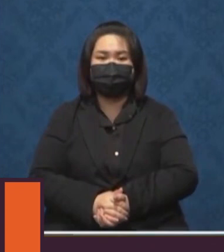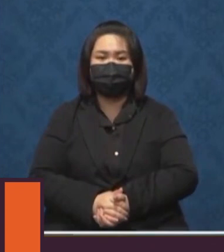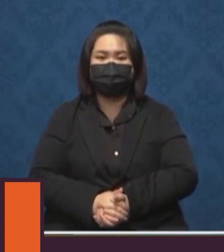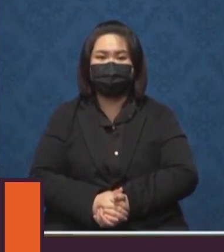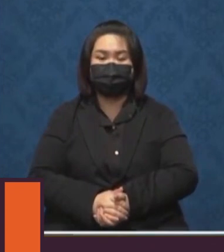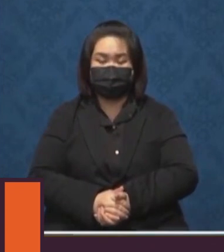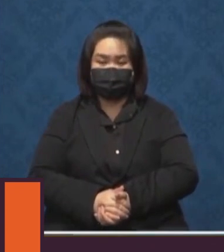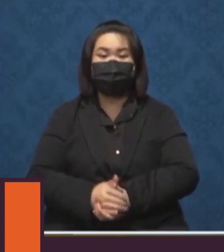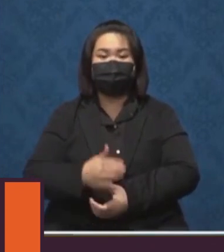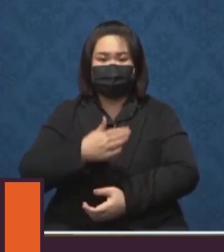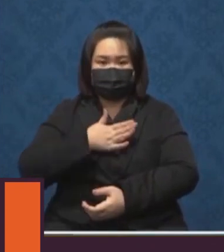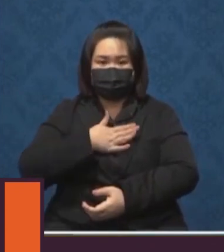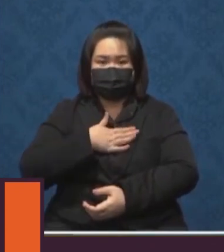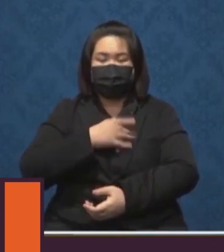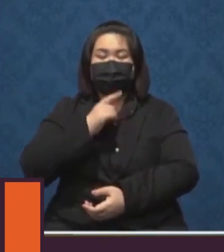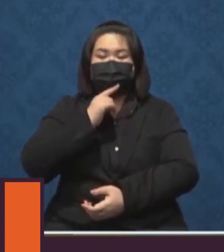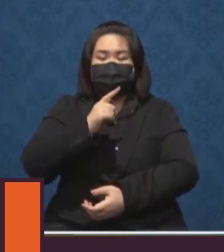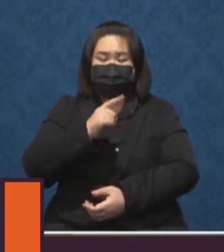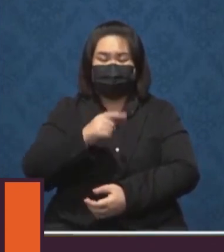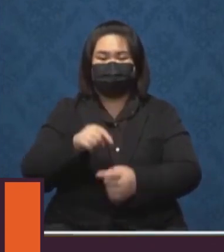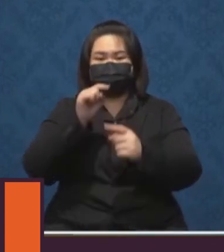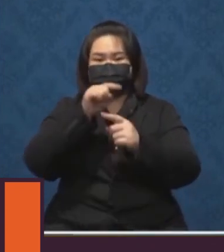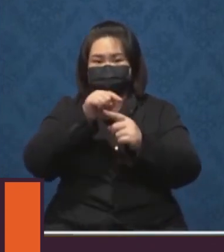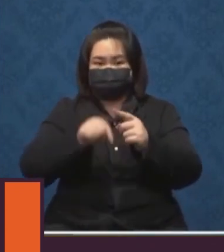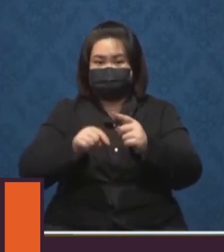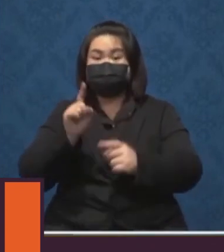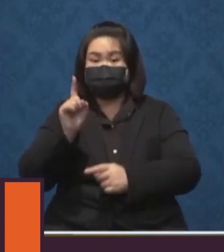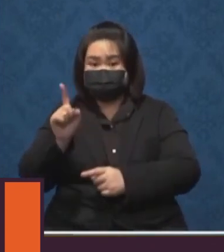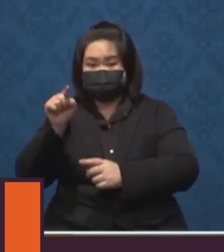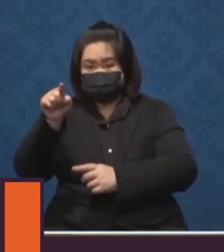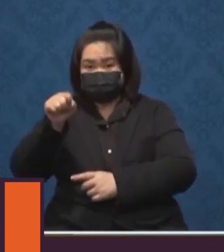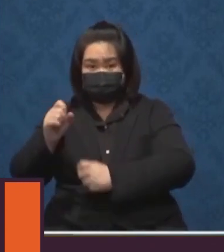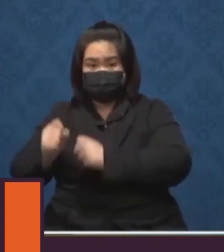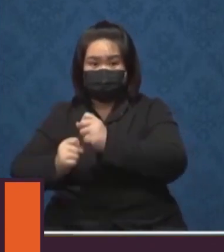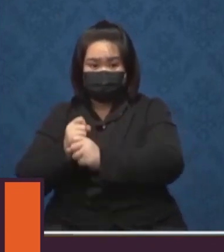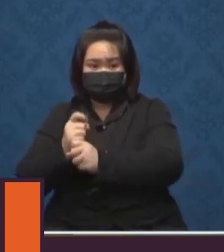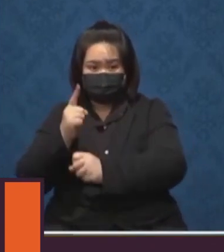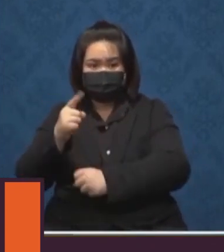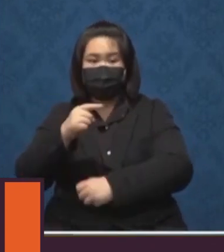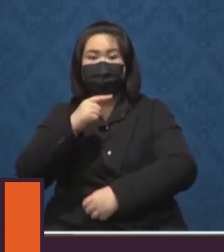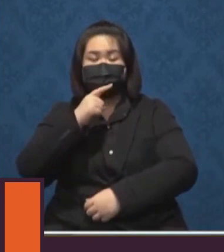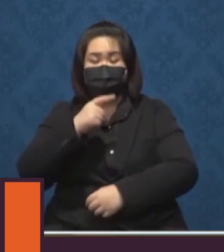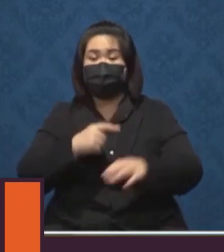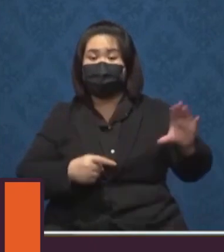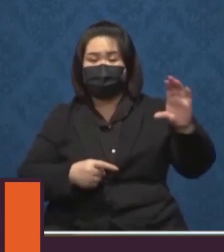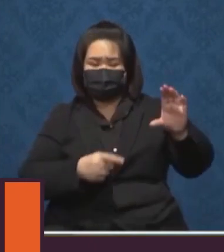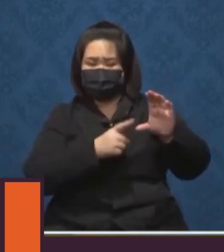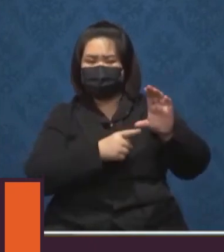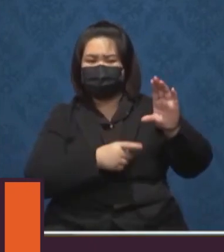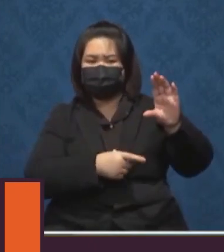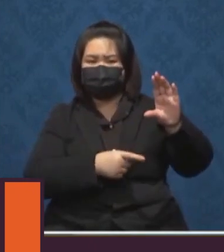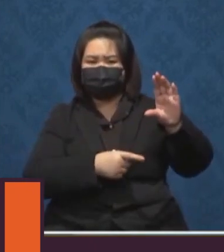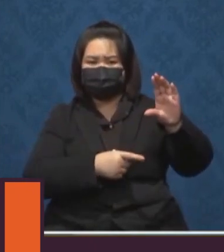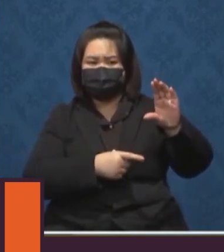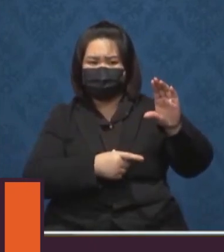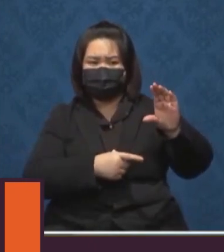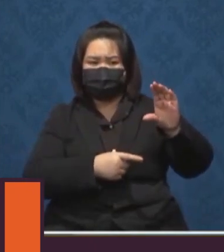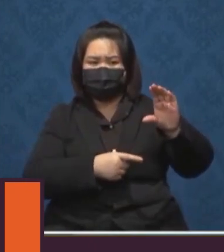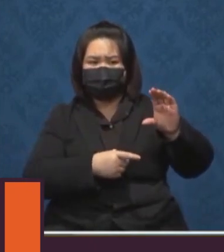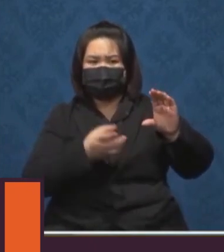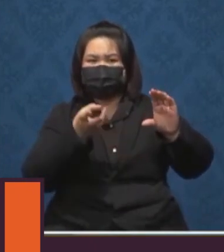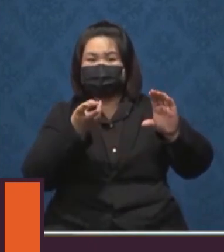การที่ผมกำหนดอัตราดอกเบี้ยไว้ไม่เกินร้อยละหนึ่งต่อปีนี้จะช่วยทำให้มูลค่าของกองทุนไม่ลดลงเร็วเกินไปตามสภาวะ